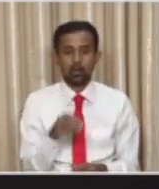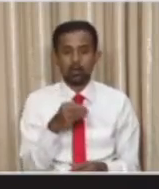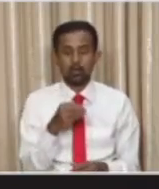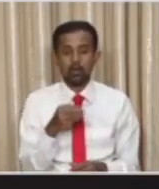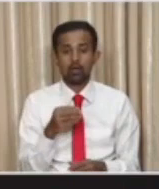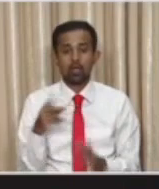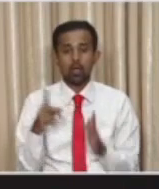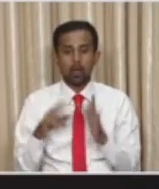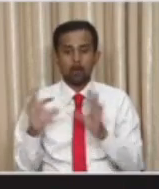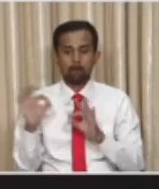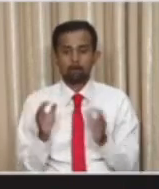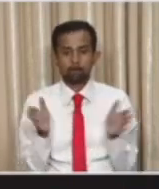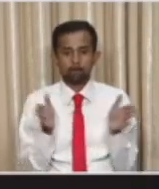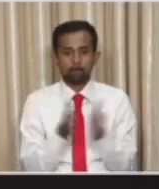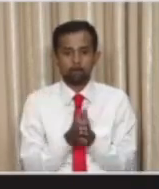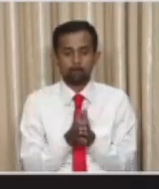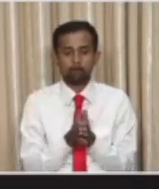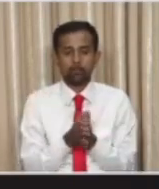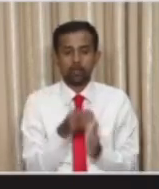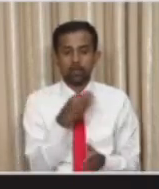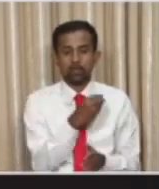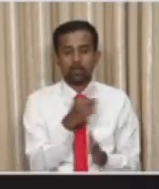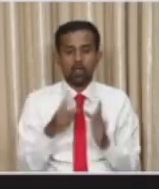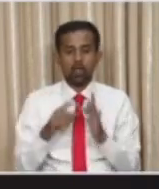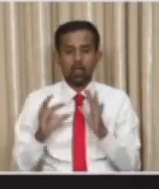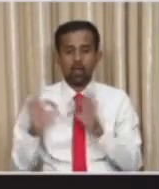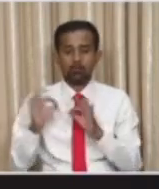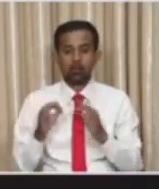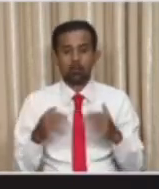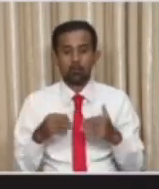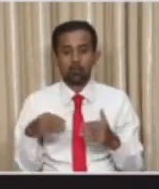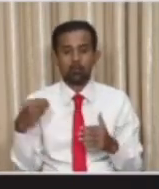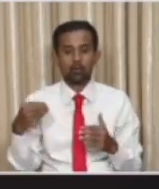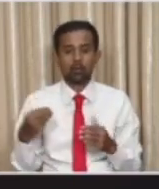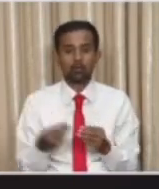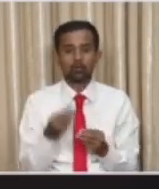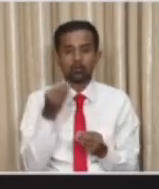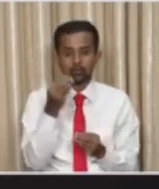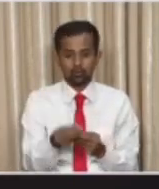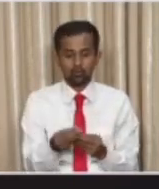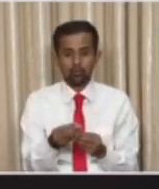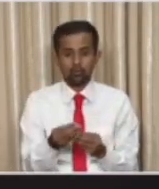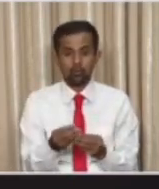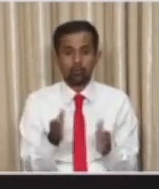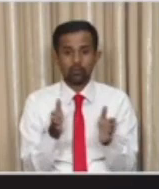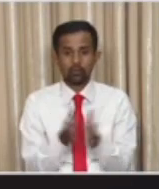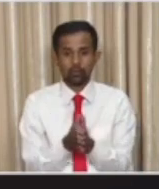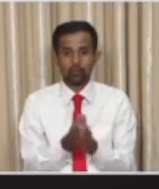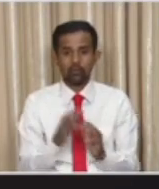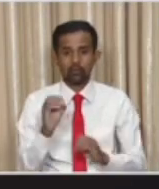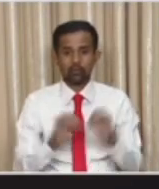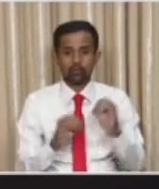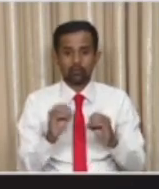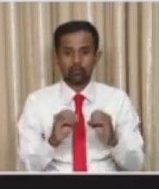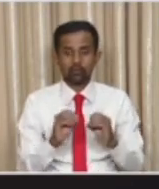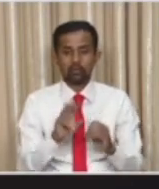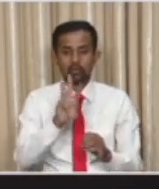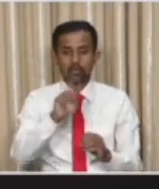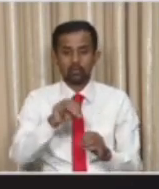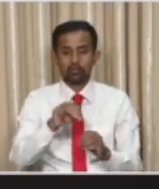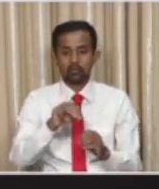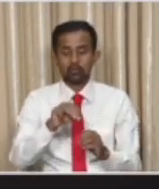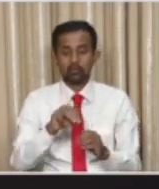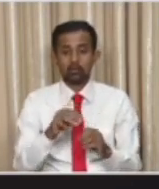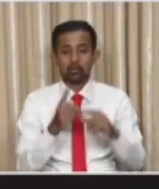පොලියයි එකතු කරලා ඒ ණයයි පොලියට තව ණයක් දුන්නා. ඒකට 30ක් දක්වා